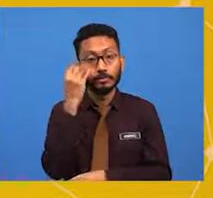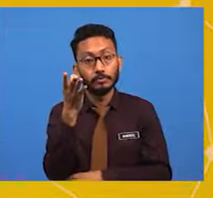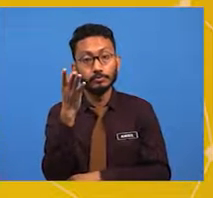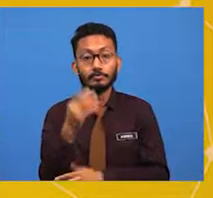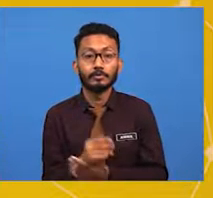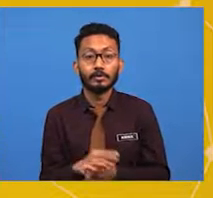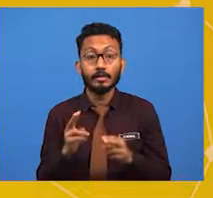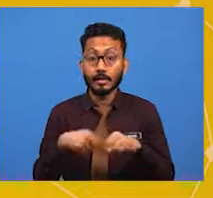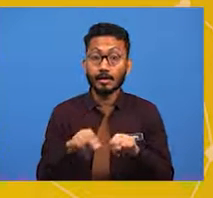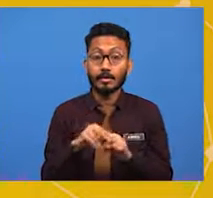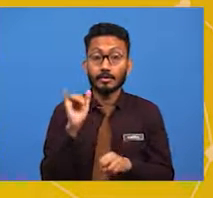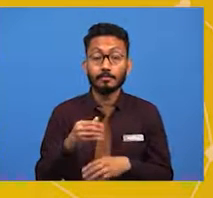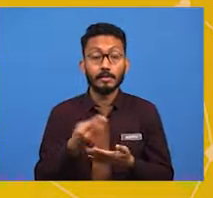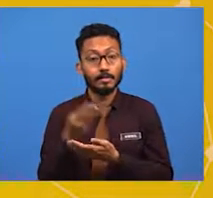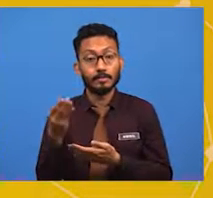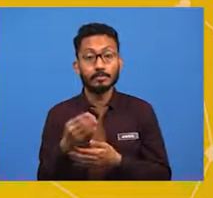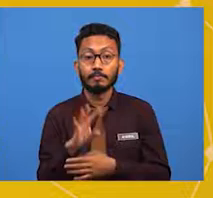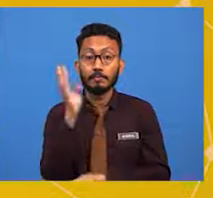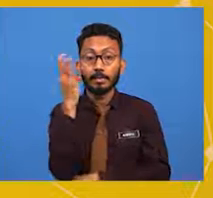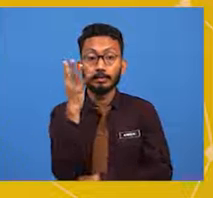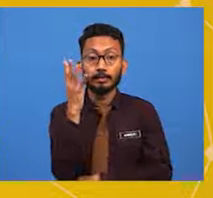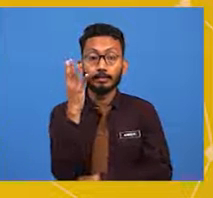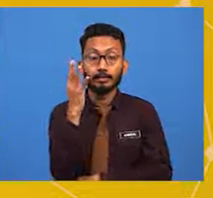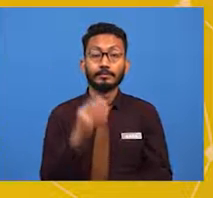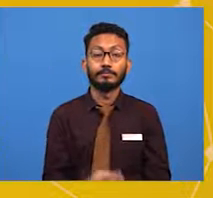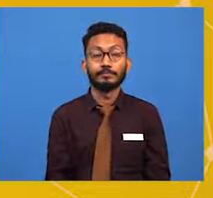diberi ialah 14.